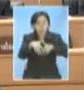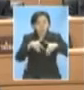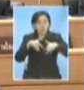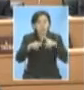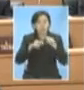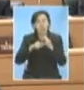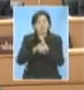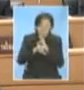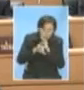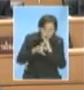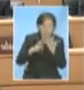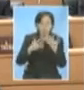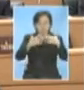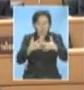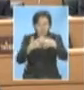ประชาชนที่อยู่ในระแวกนั้นเลย